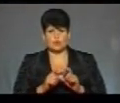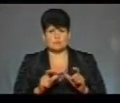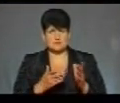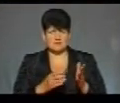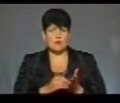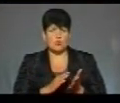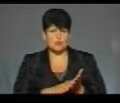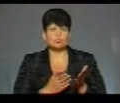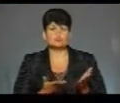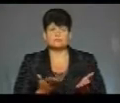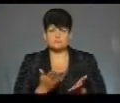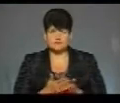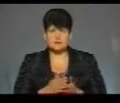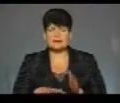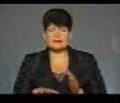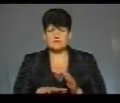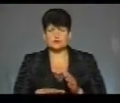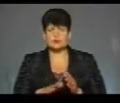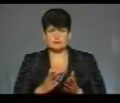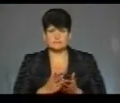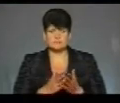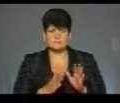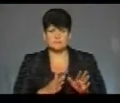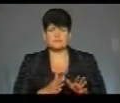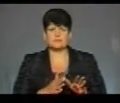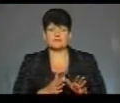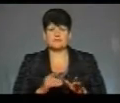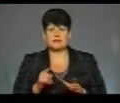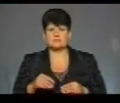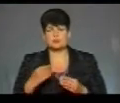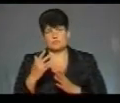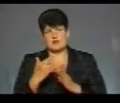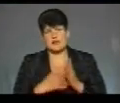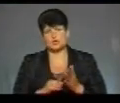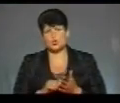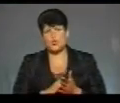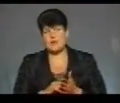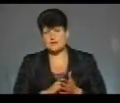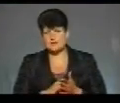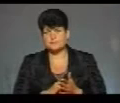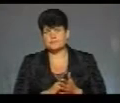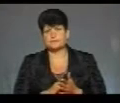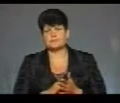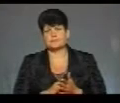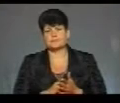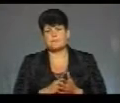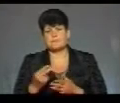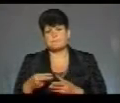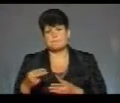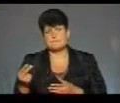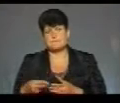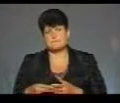на обліку, або взагалі на території, якого знаходитеся. Там дадуть перелік документів, контракт і